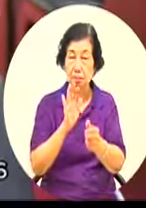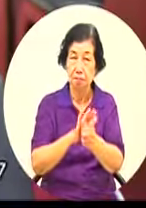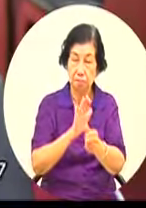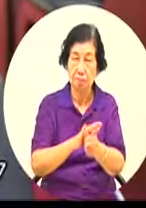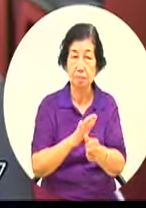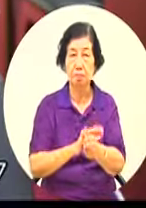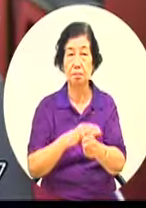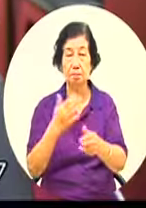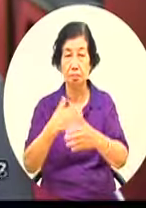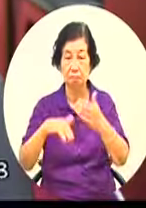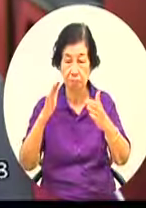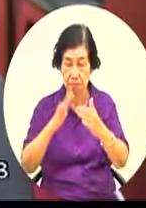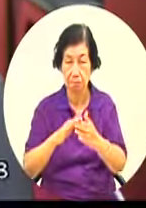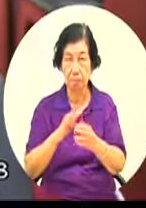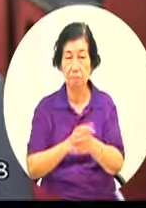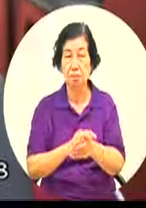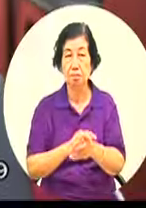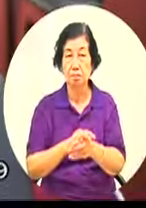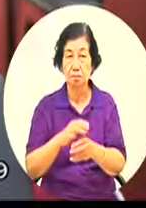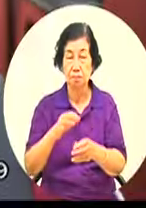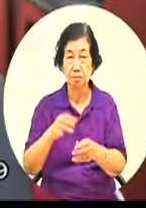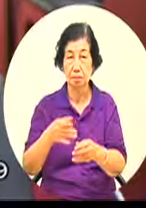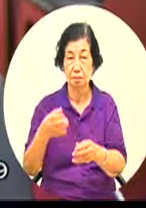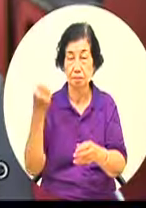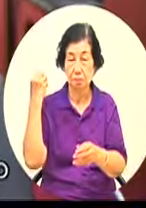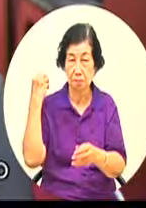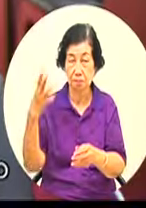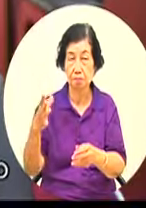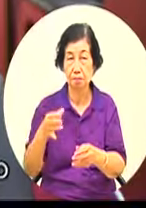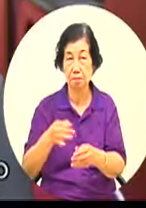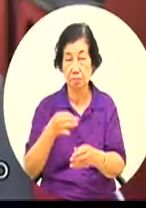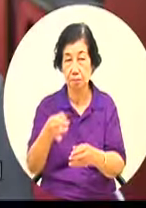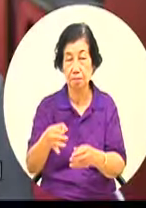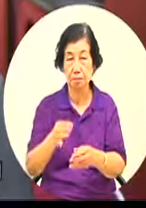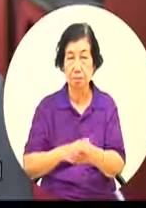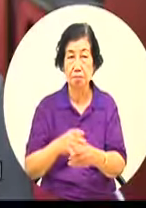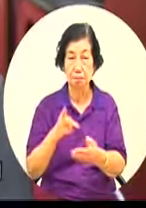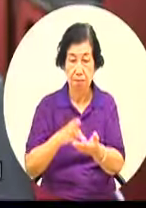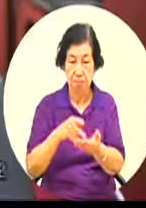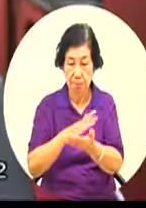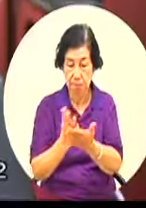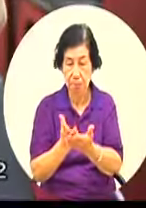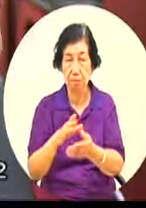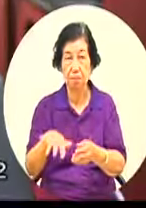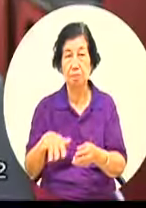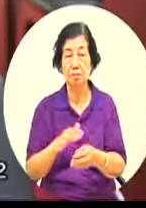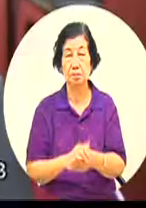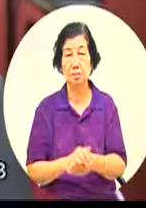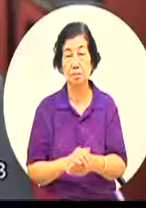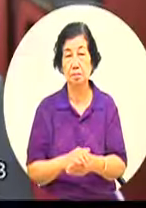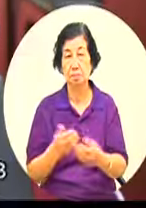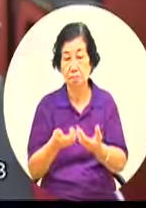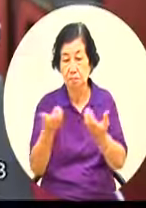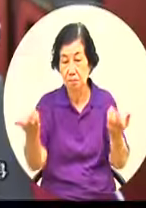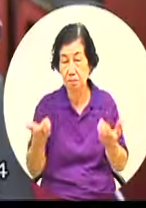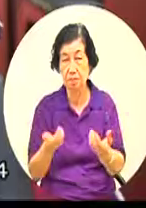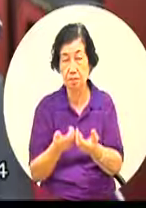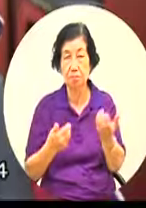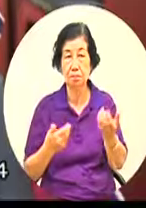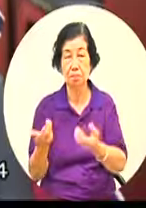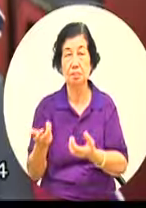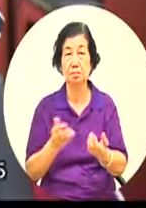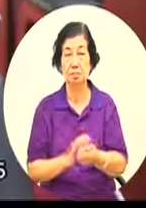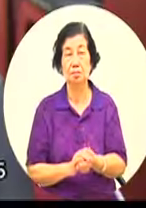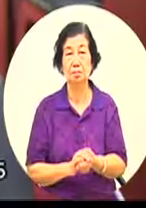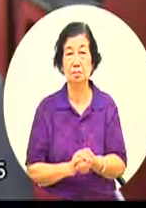书。新的图书哦，但据本席所知道的，三不定了哈，有的学校有，有的学